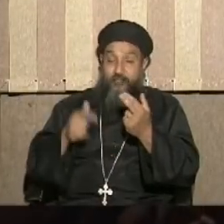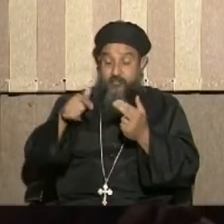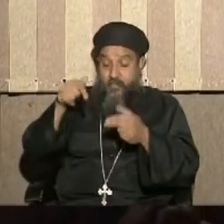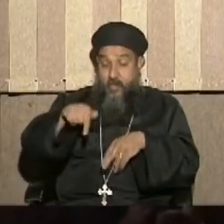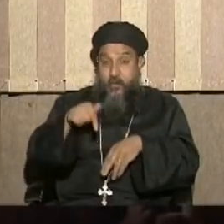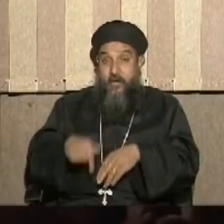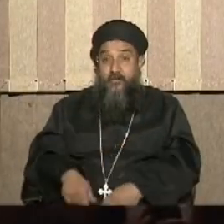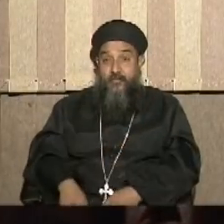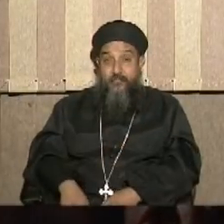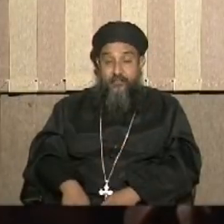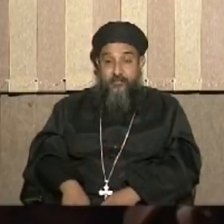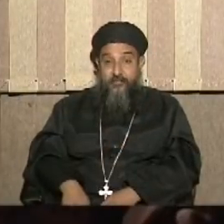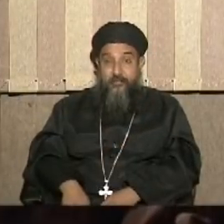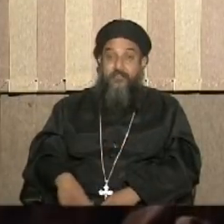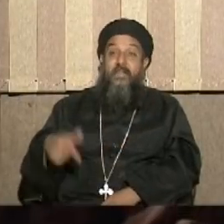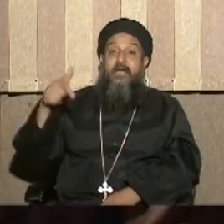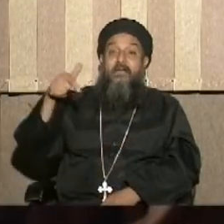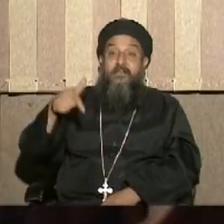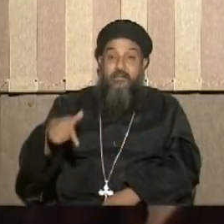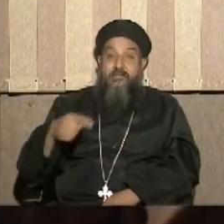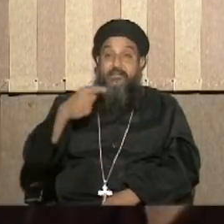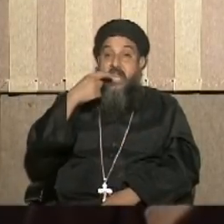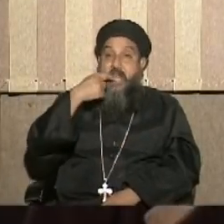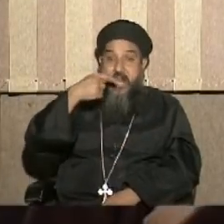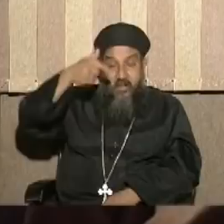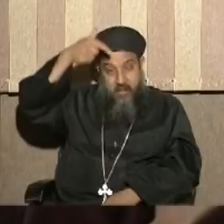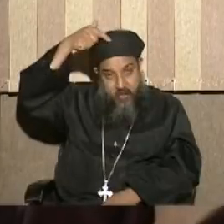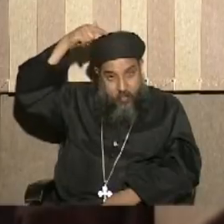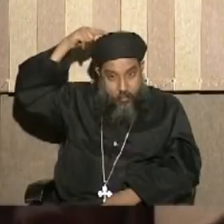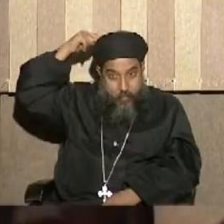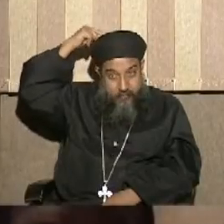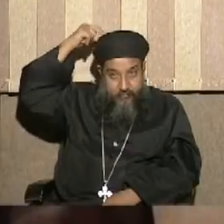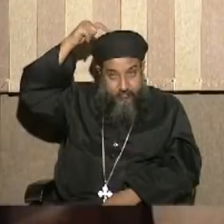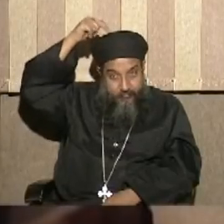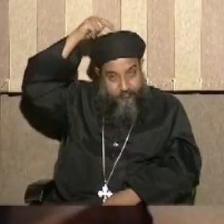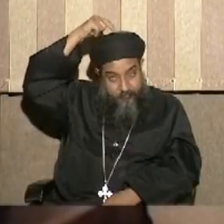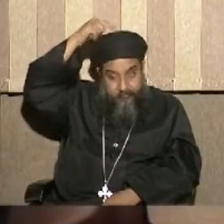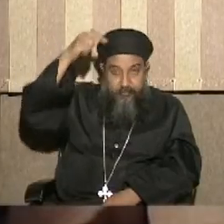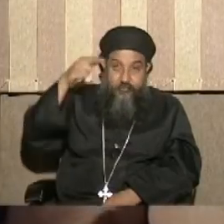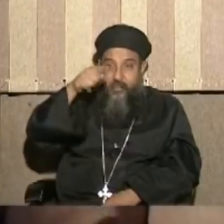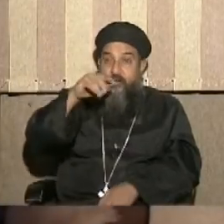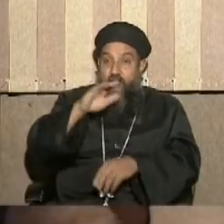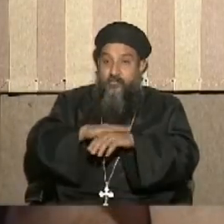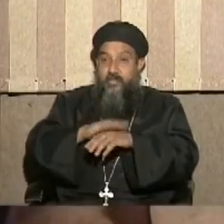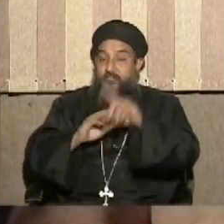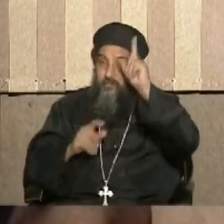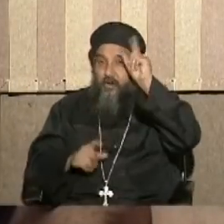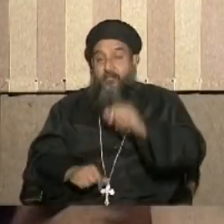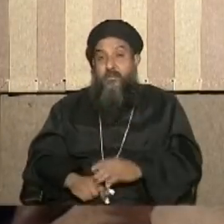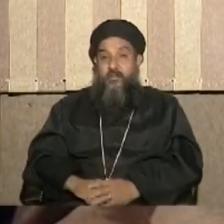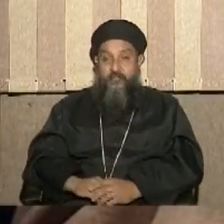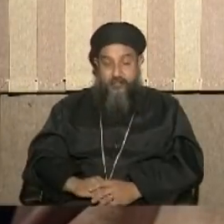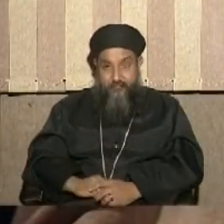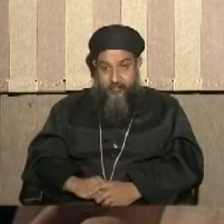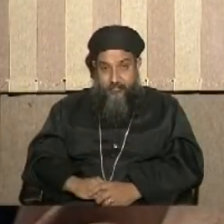صار إلكم 6 سنين رهبان في خدمة رب المجد